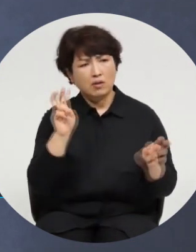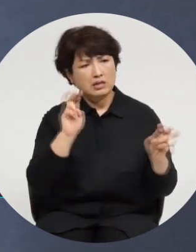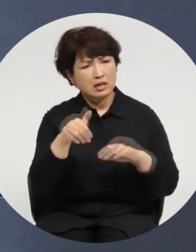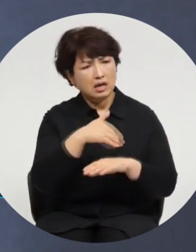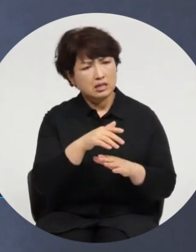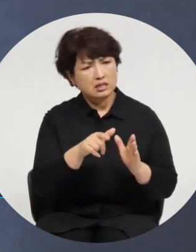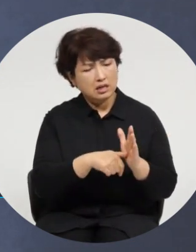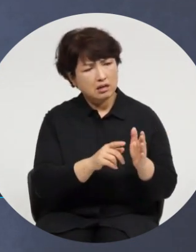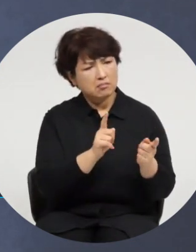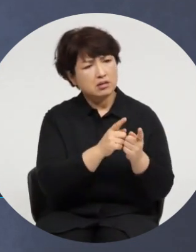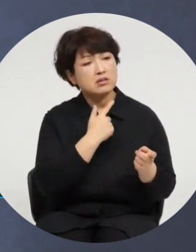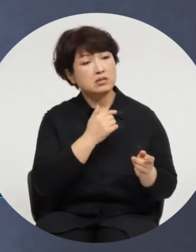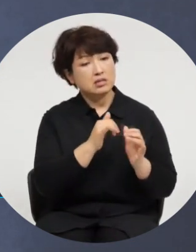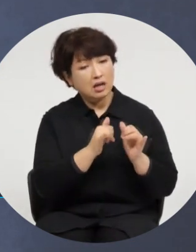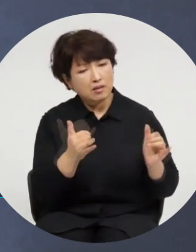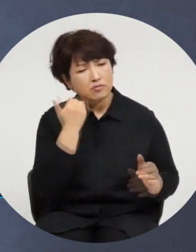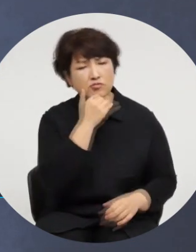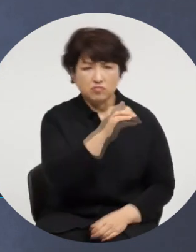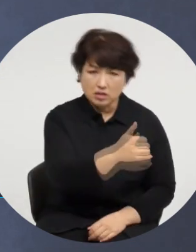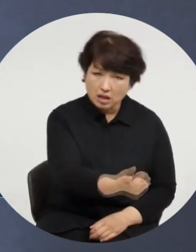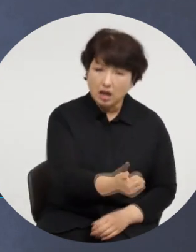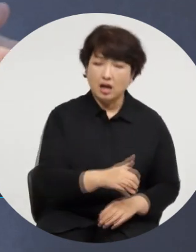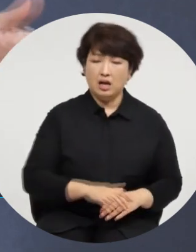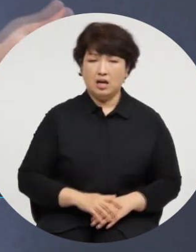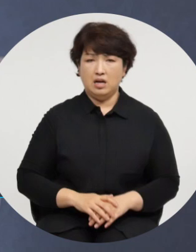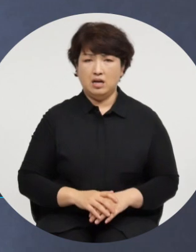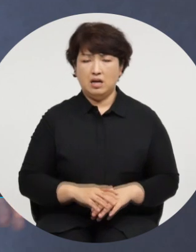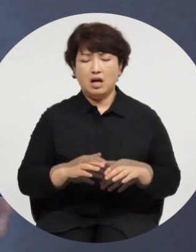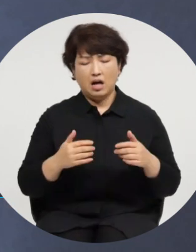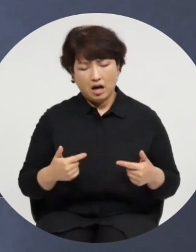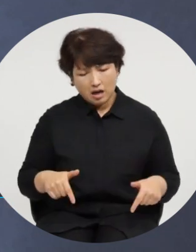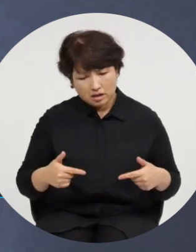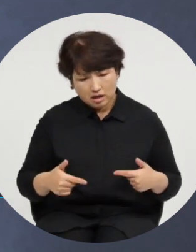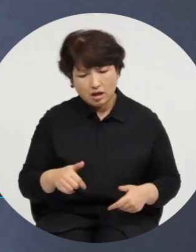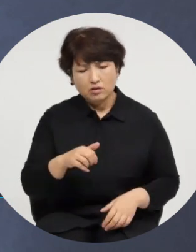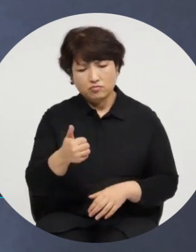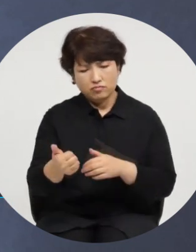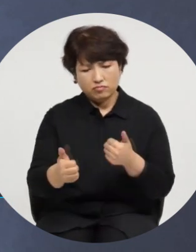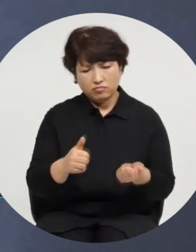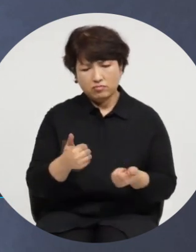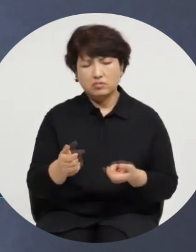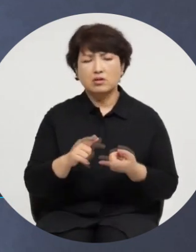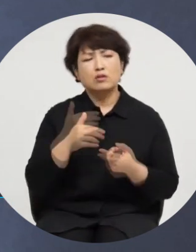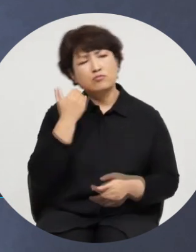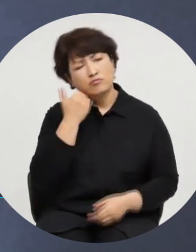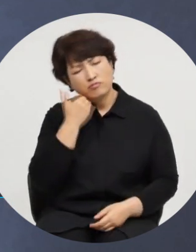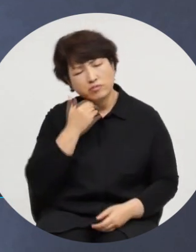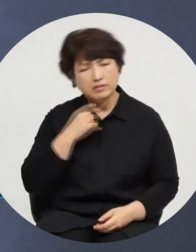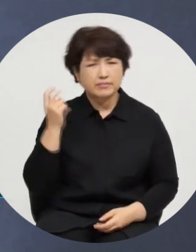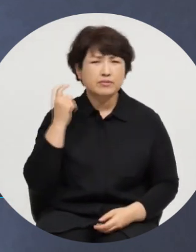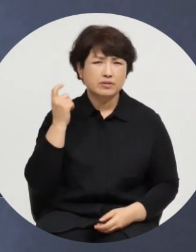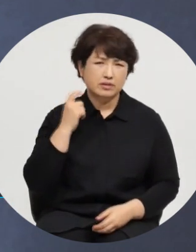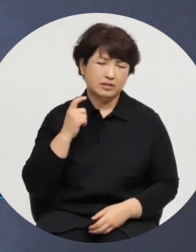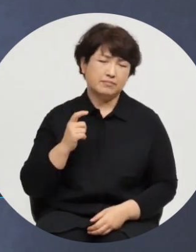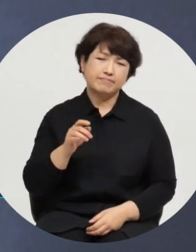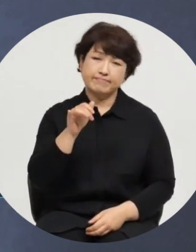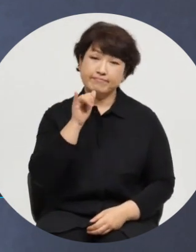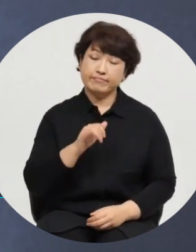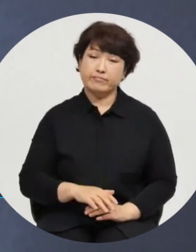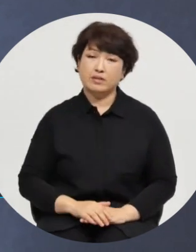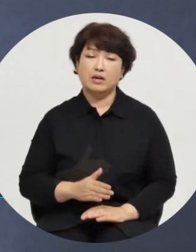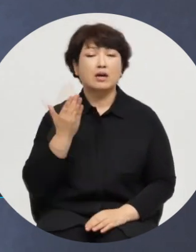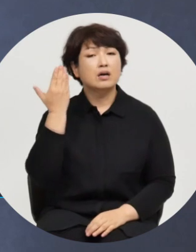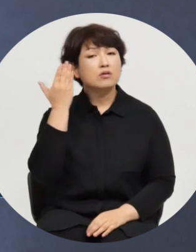만나 누가 죽었다 이렇게 해서 너 인제 이렇게 죽는 얘기를 듣게 되는 거예요 그러면